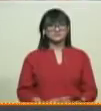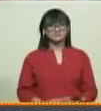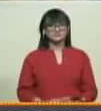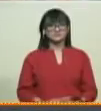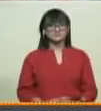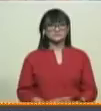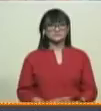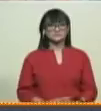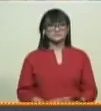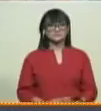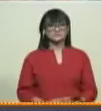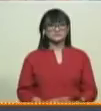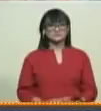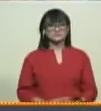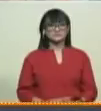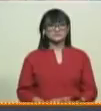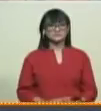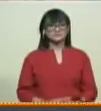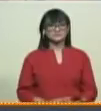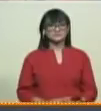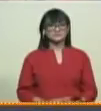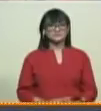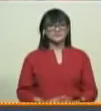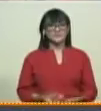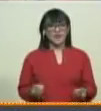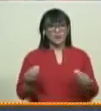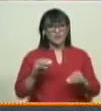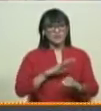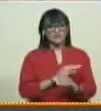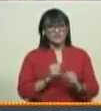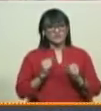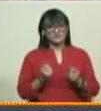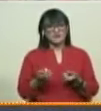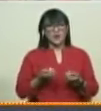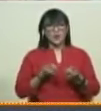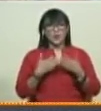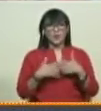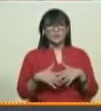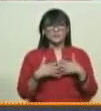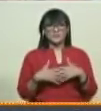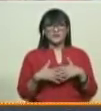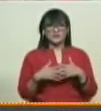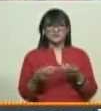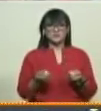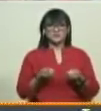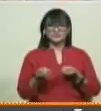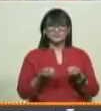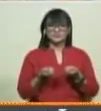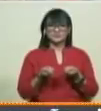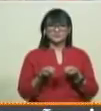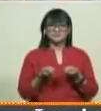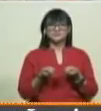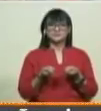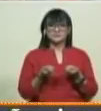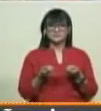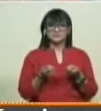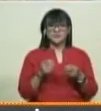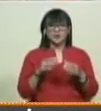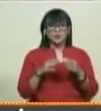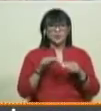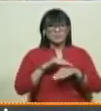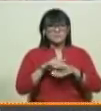taşıyor. El acuerdo para fortalecer el comercio que nuestros ministros de